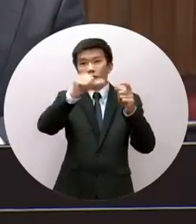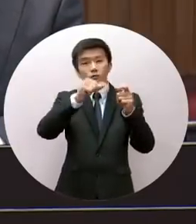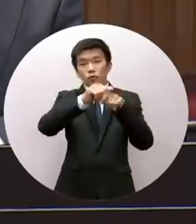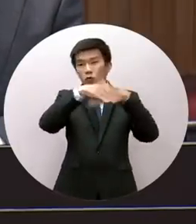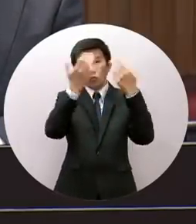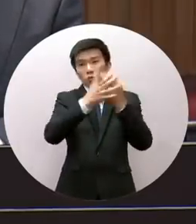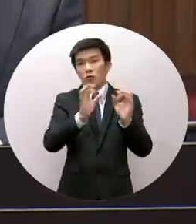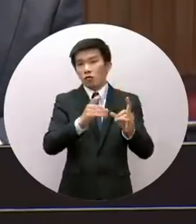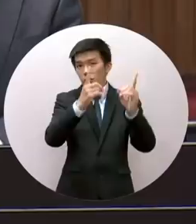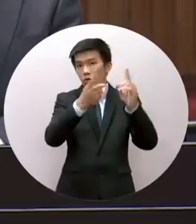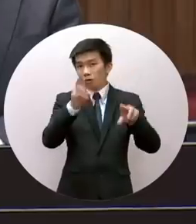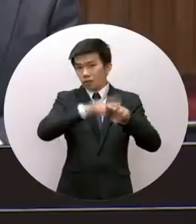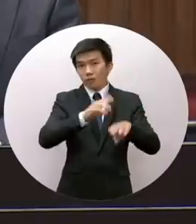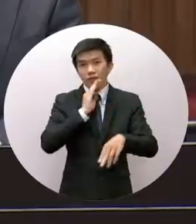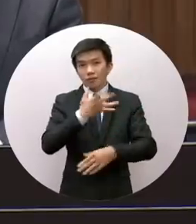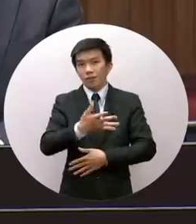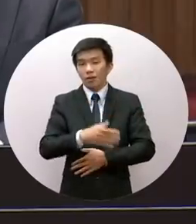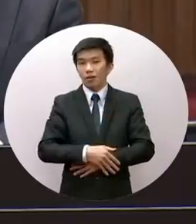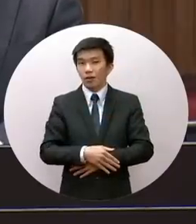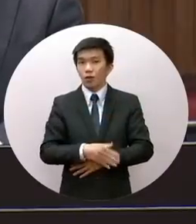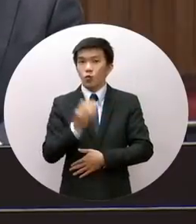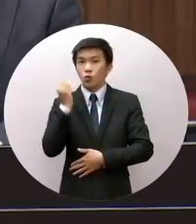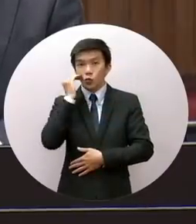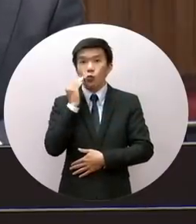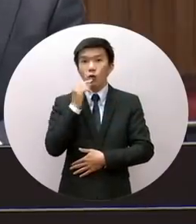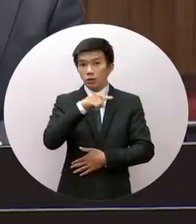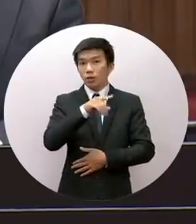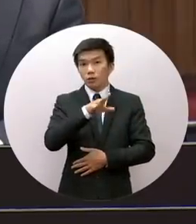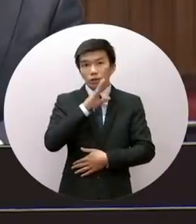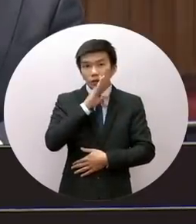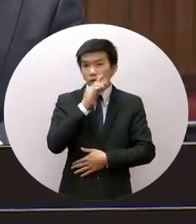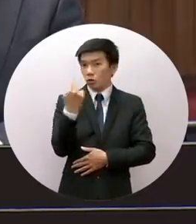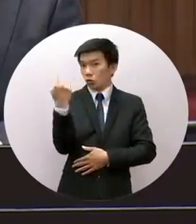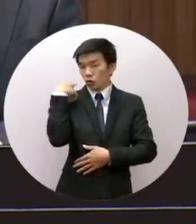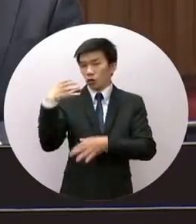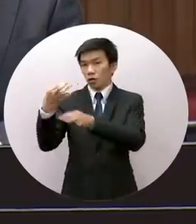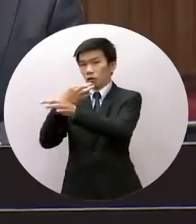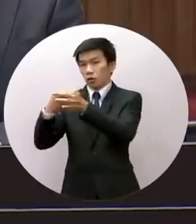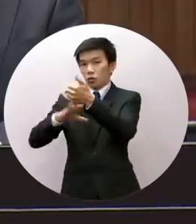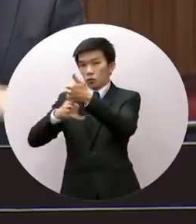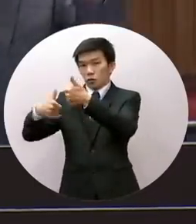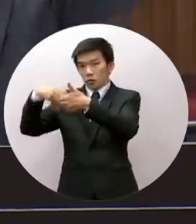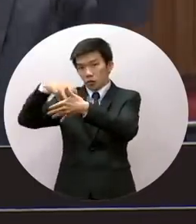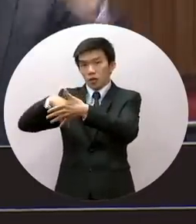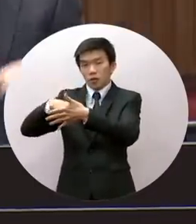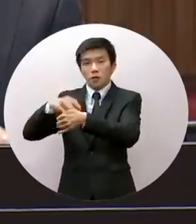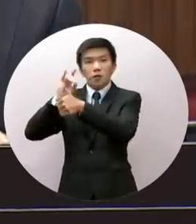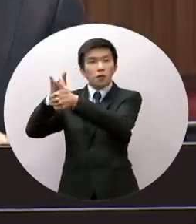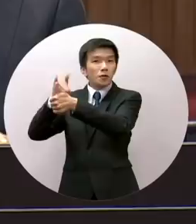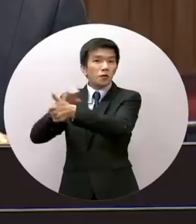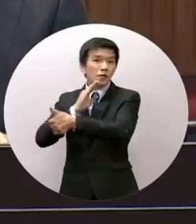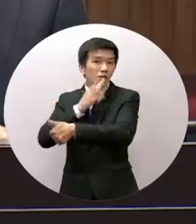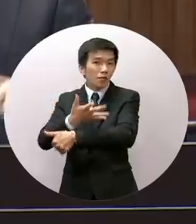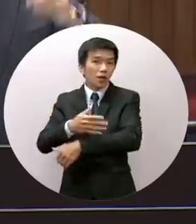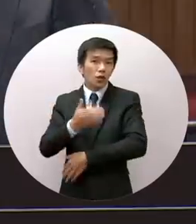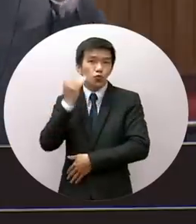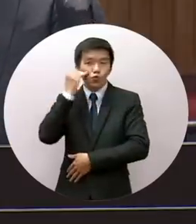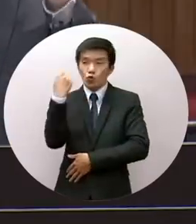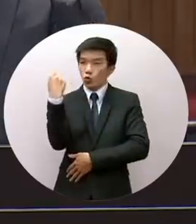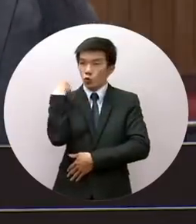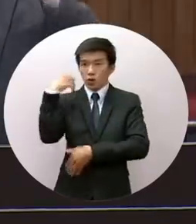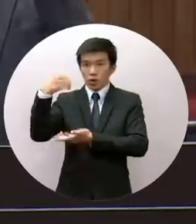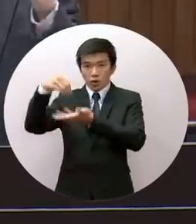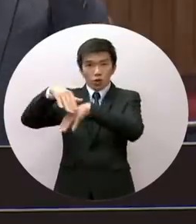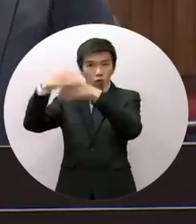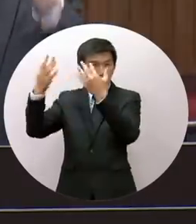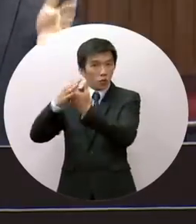在经济委员会在骗立法院呢？如果你昨天讲的话是真的，怎么可以不涨呢？所以我要了